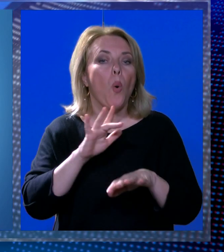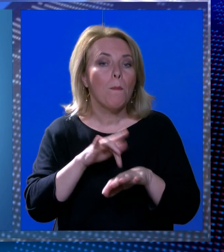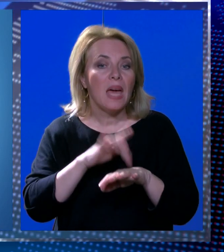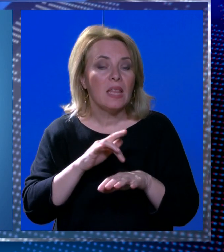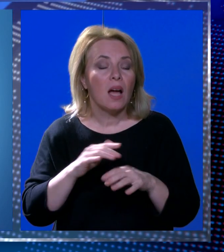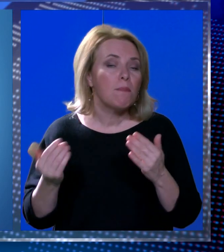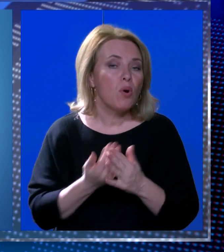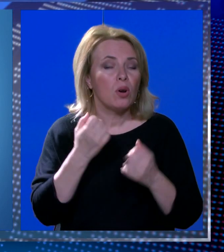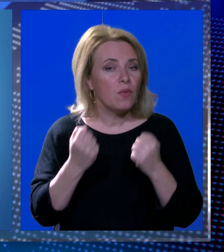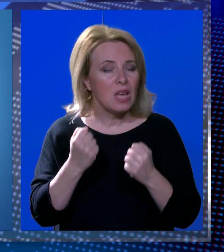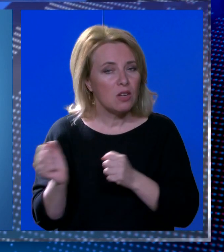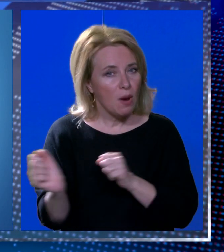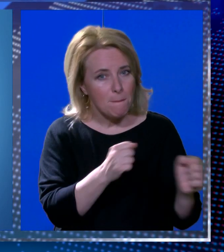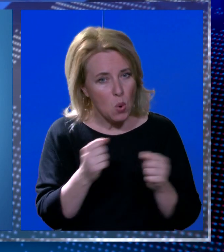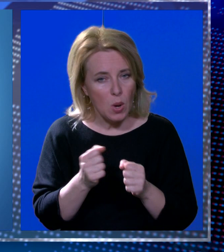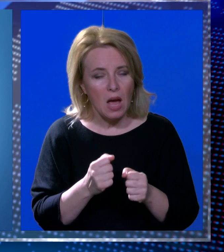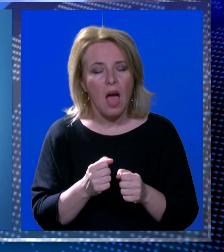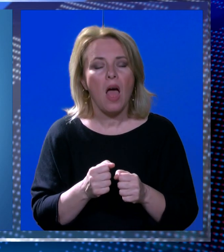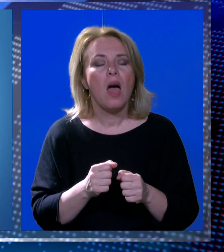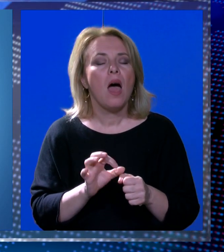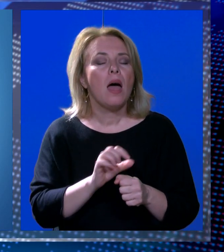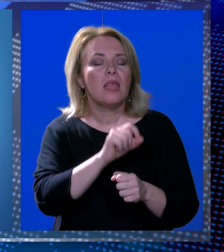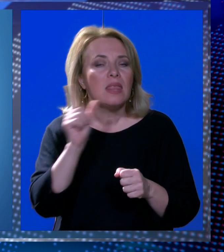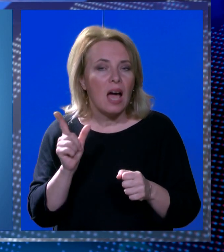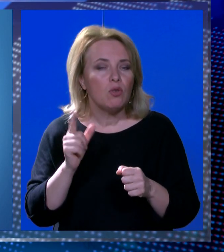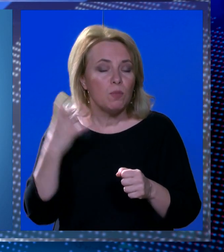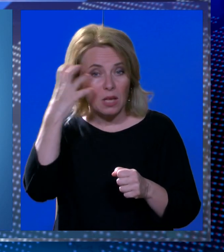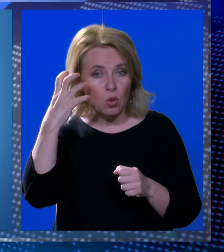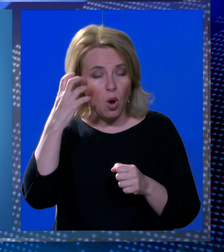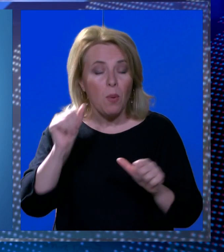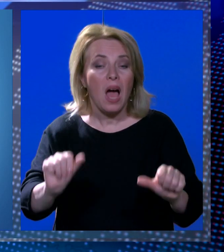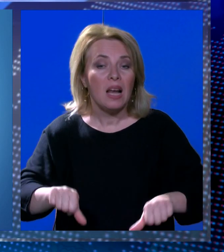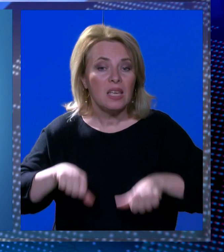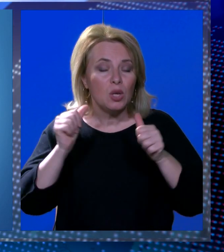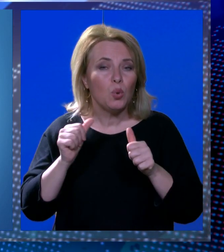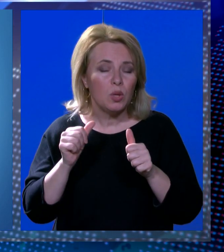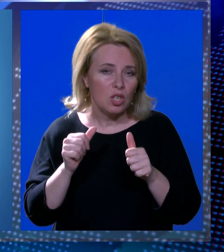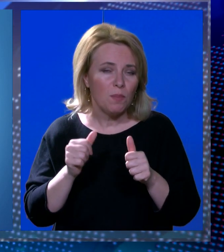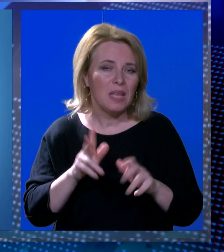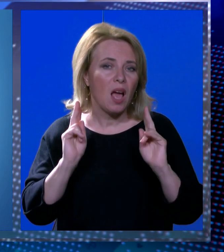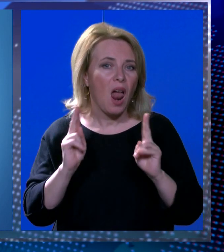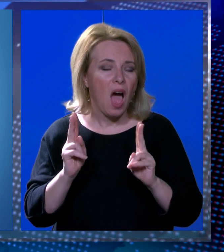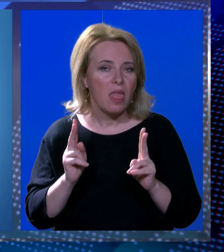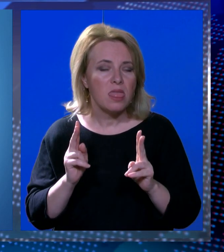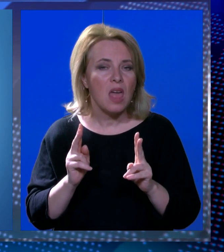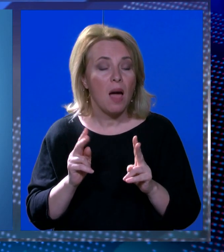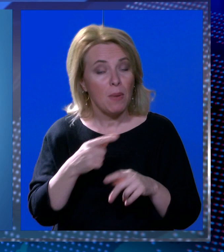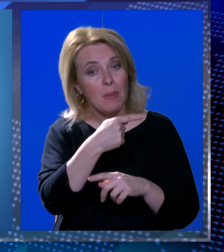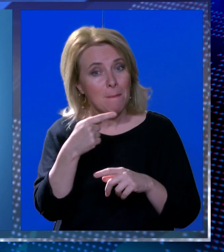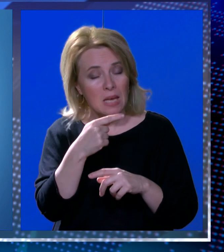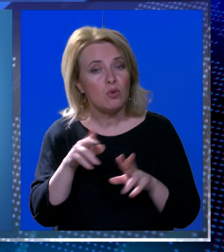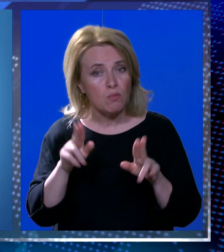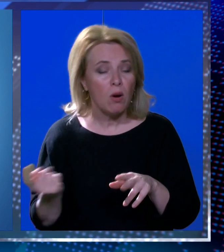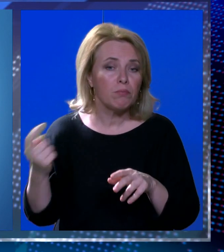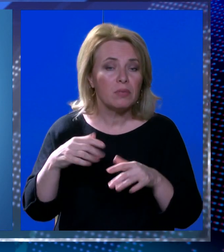vjetar, a u petak ponovno pojačati. Danju malo topljeno, jutra će biti hladna, pa bi minus mogao biti i na obali, osobito u